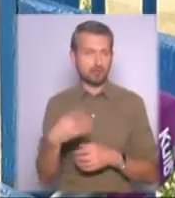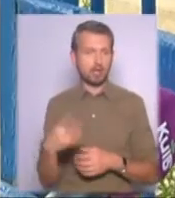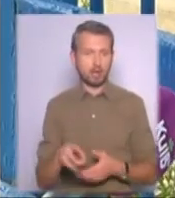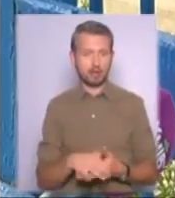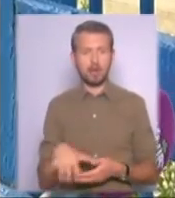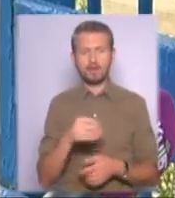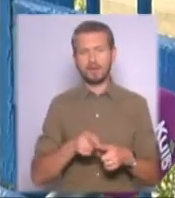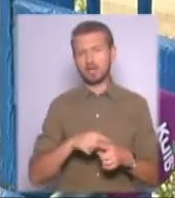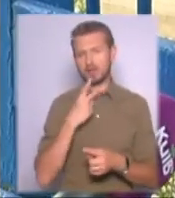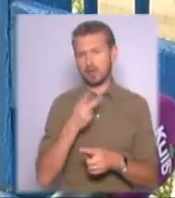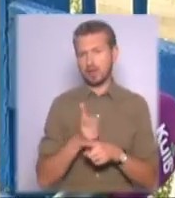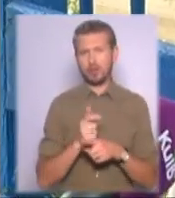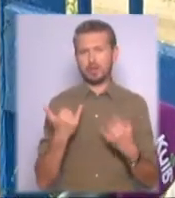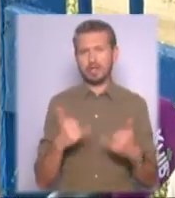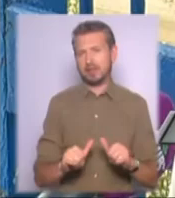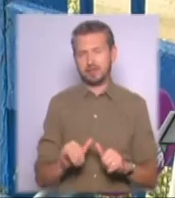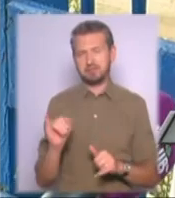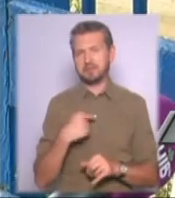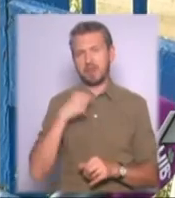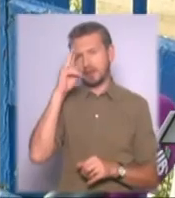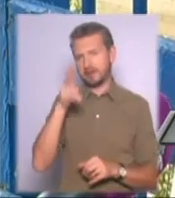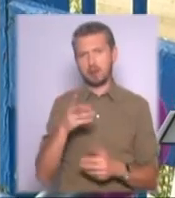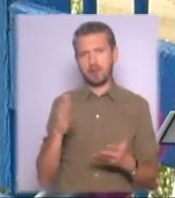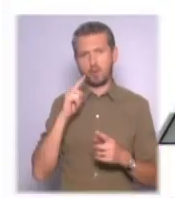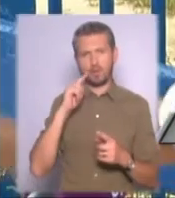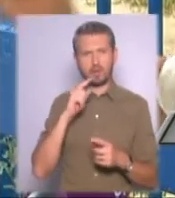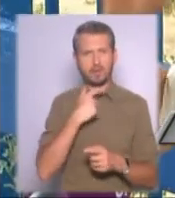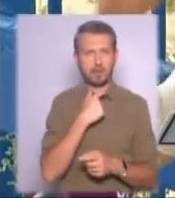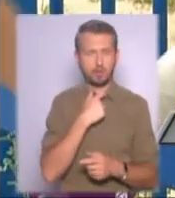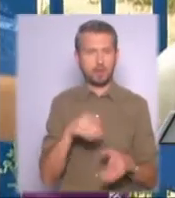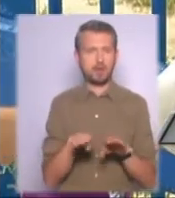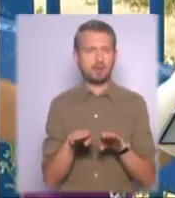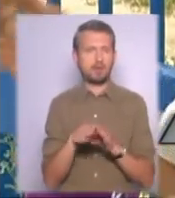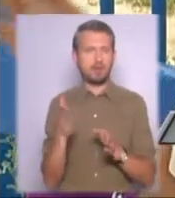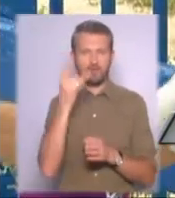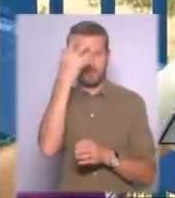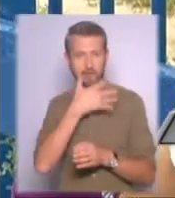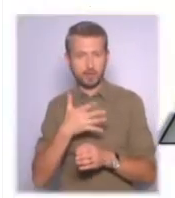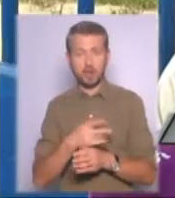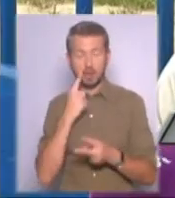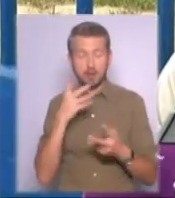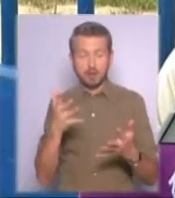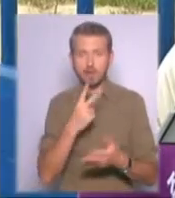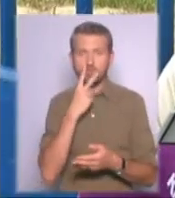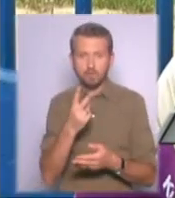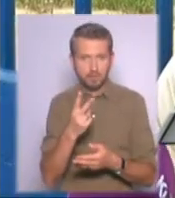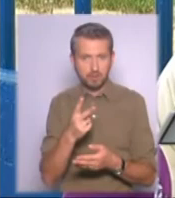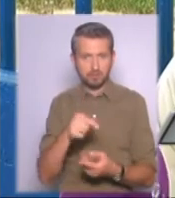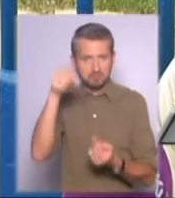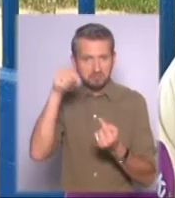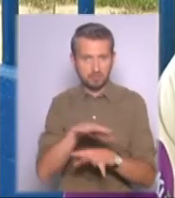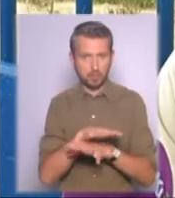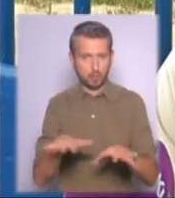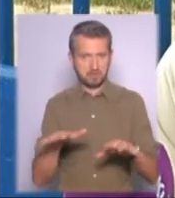це виглядає досить дивним і, я не знаю, якось дико, наче в якійсь Уганді. То явно видно, що воно стоїть не в тому місці, не в той час. Прибирати, обов'язково прибирати,